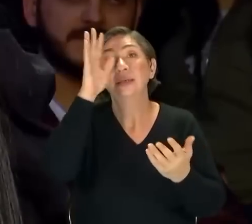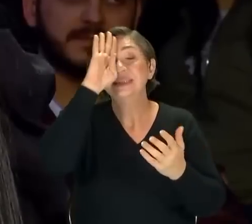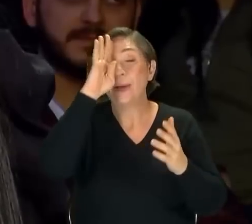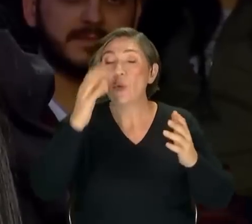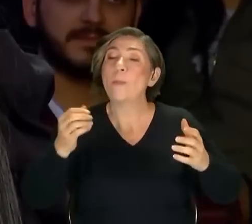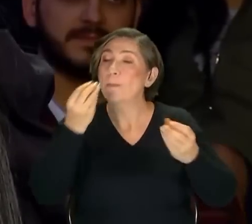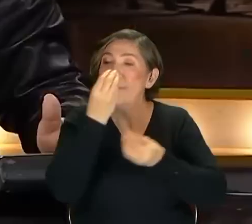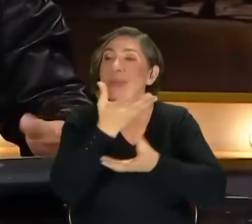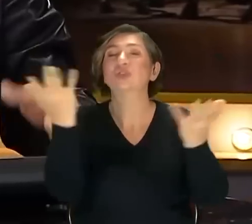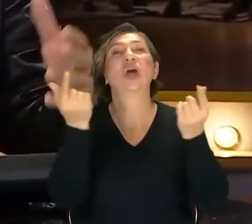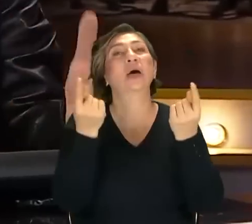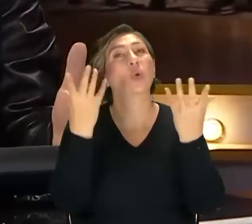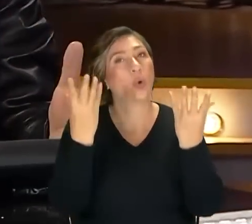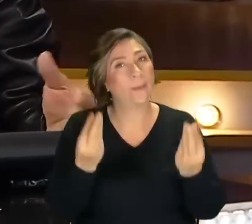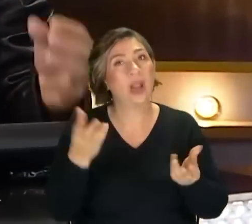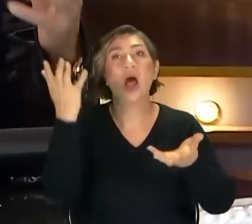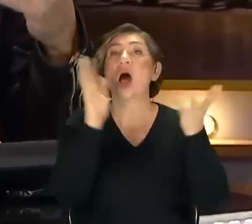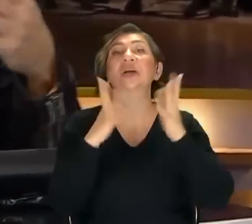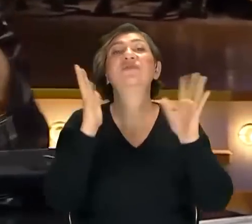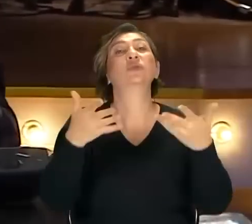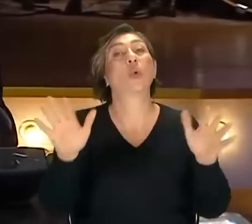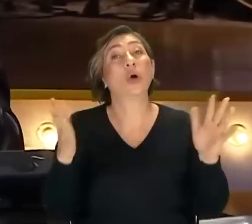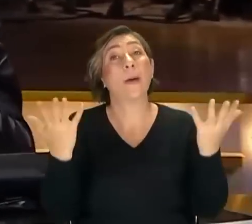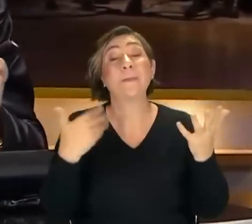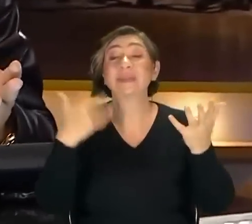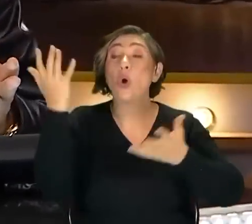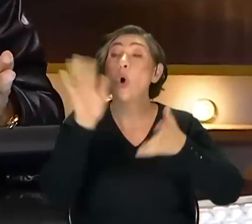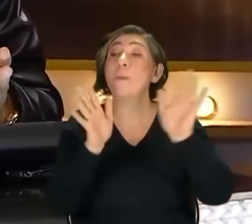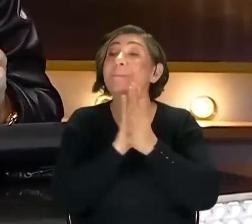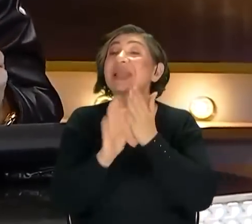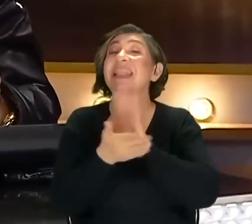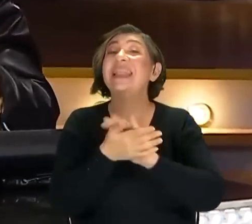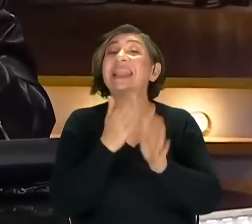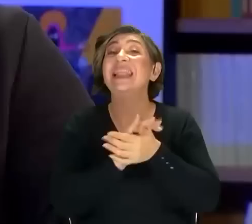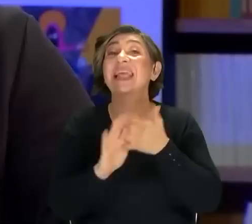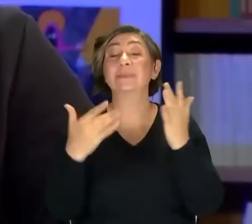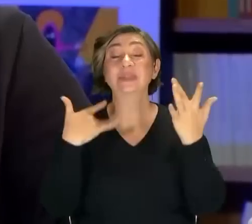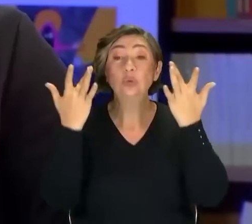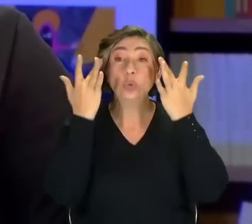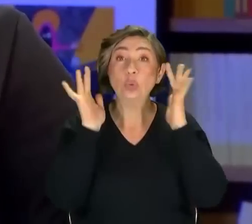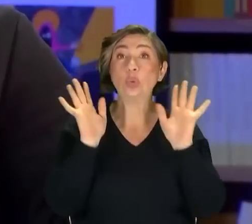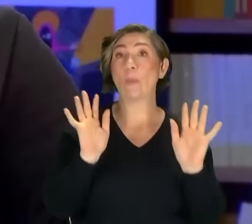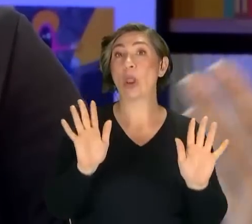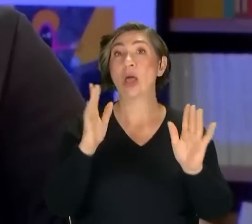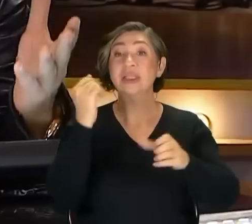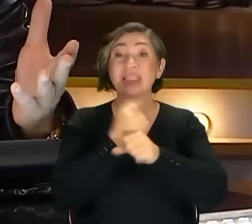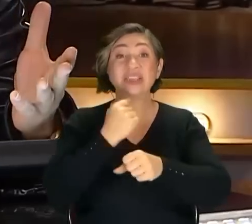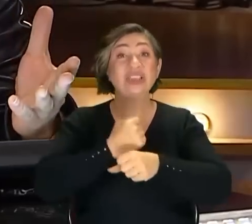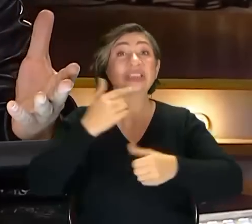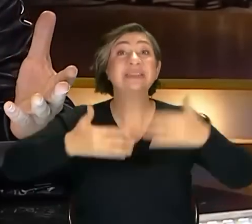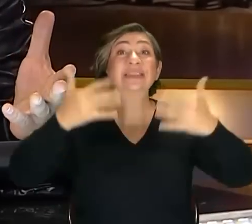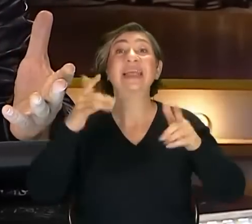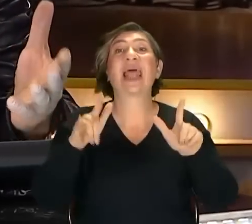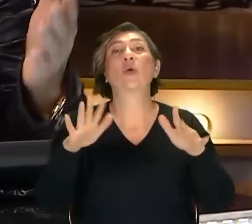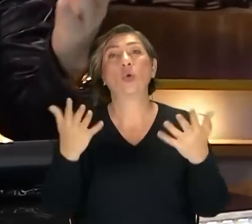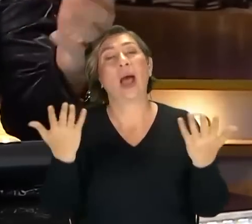az olabilir. Pek ağaçlık değiliz ama biz artık ormandan çıktık. Medeniyiz. Bu kadar beton olmasına da gerek